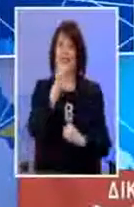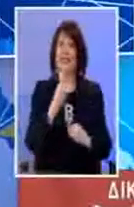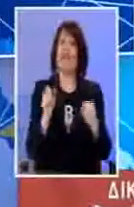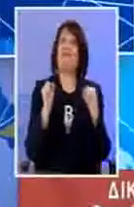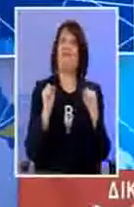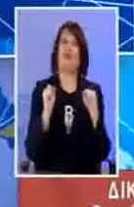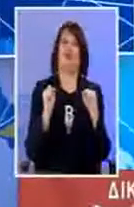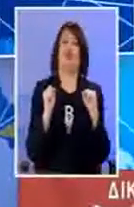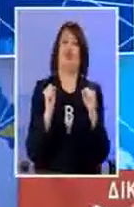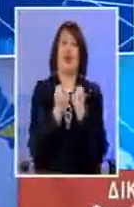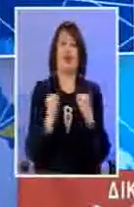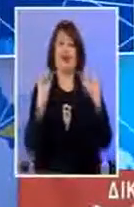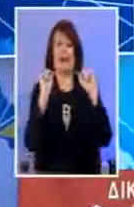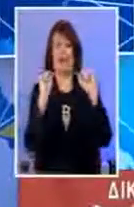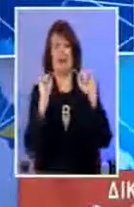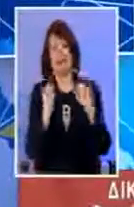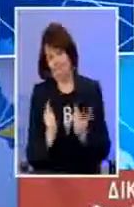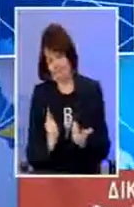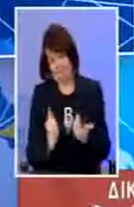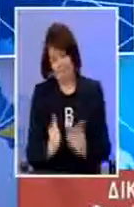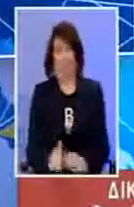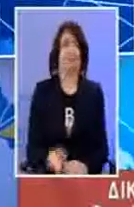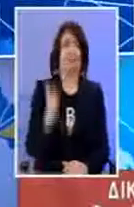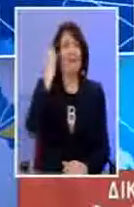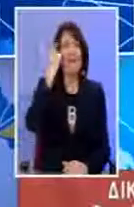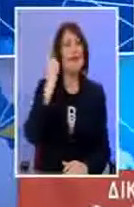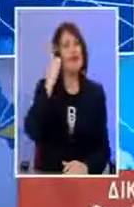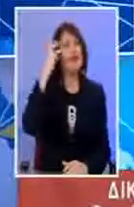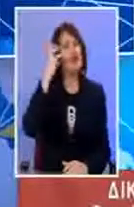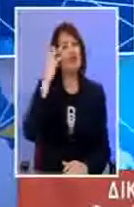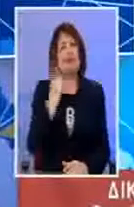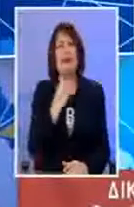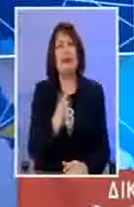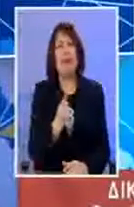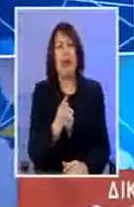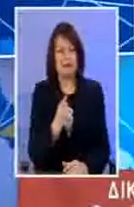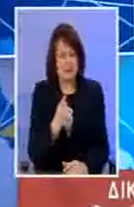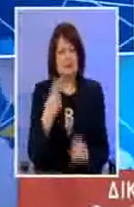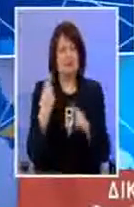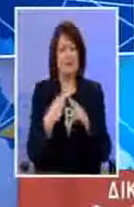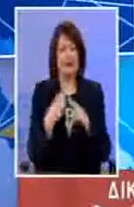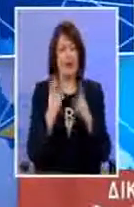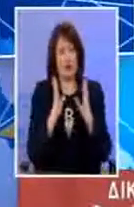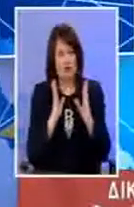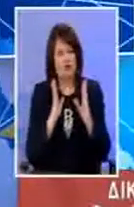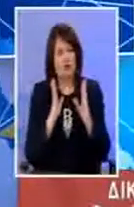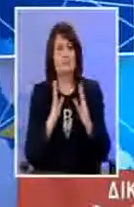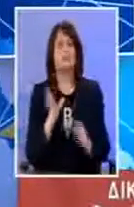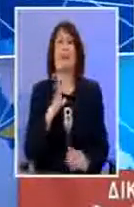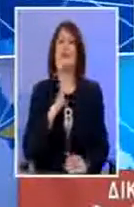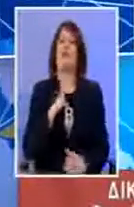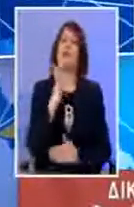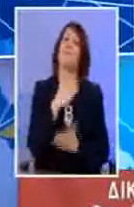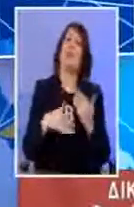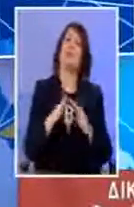στα όλα τα που υποστηρίζει η φιλοσοφία της ανεξάρτητης διαβίωσης, και το κεντρικό είναι ότι το άτομο με